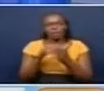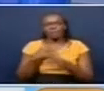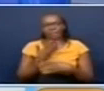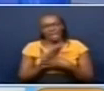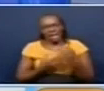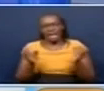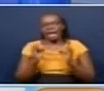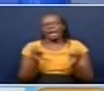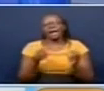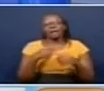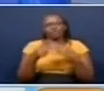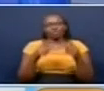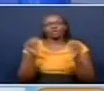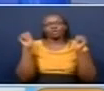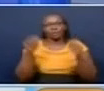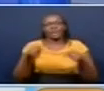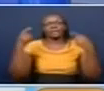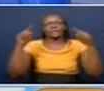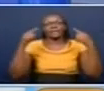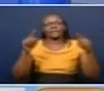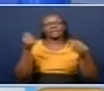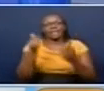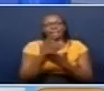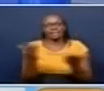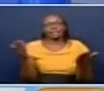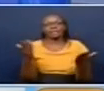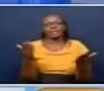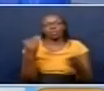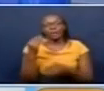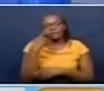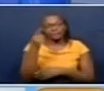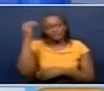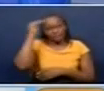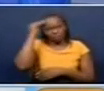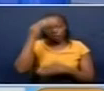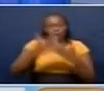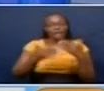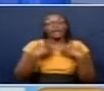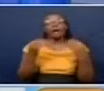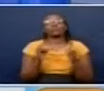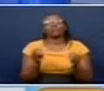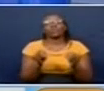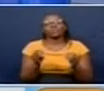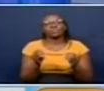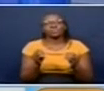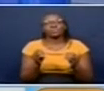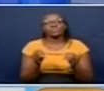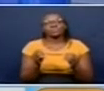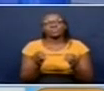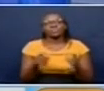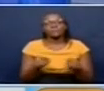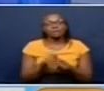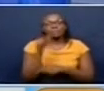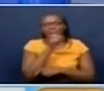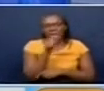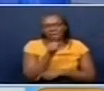kuweza kufuzu katika shahada yote ile ambayo unataka. Maana kwa nasema elimu haina mwisho. Elimu haina kikomo. Haina kikomo, na age